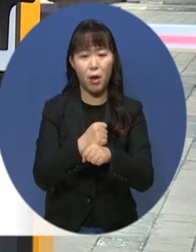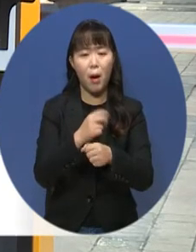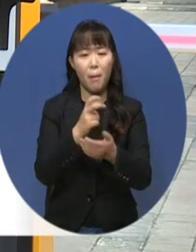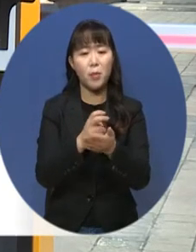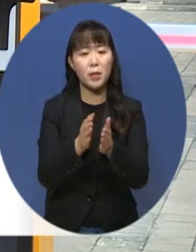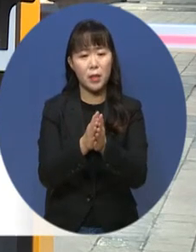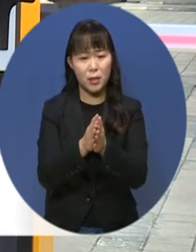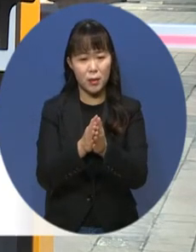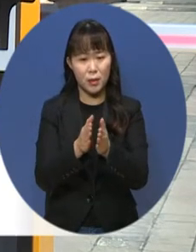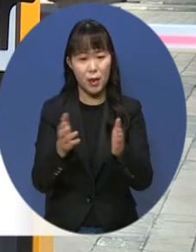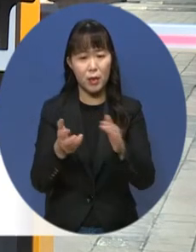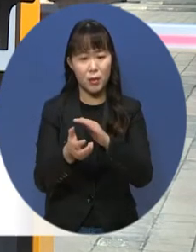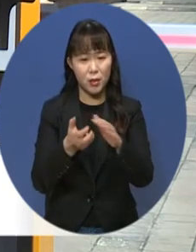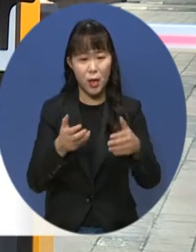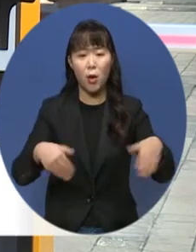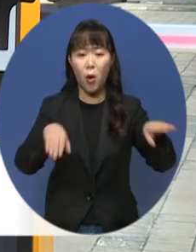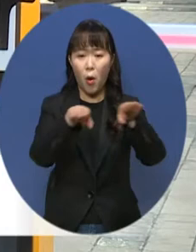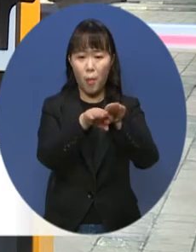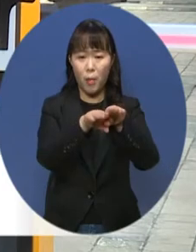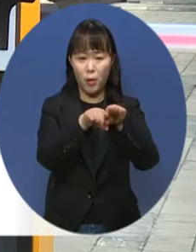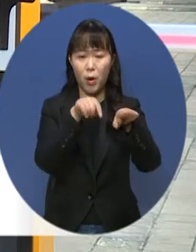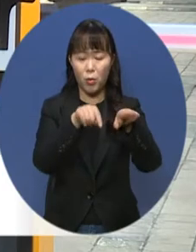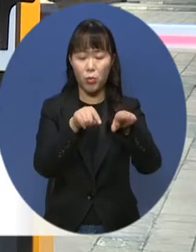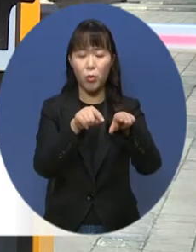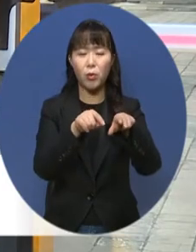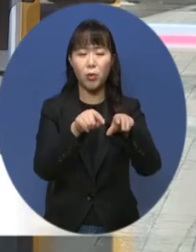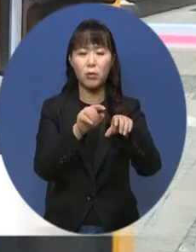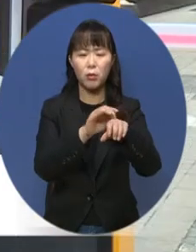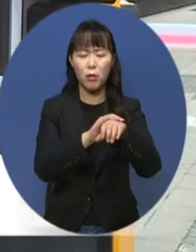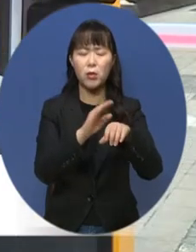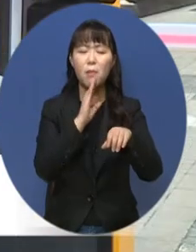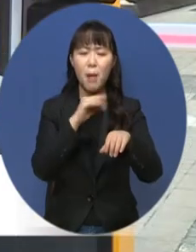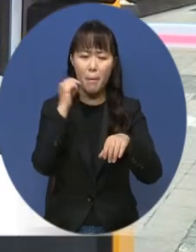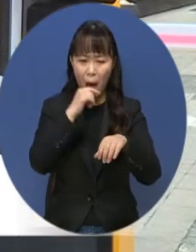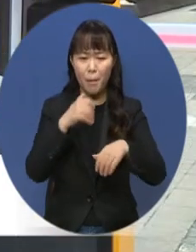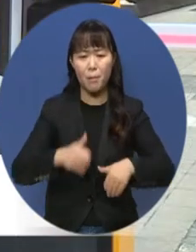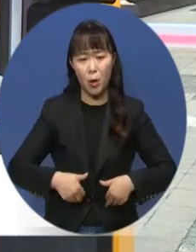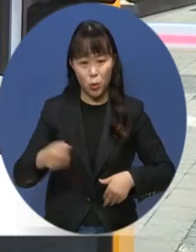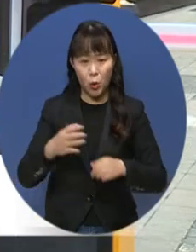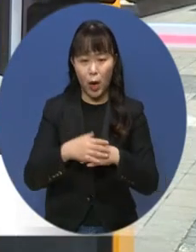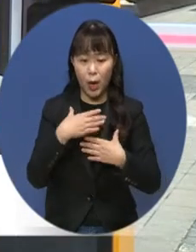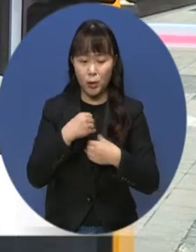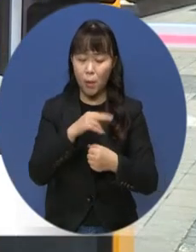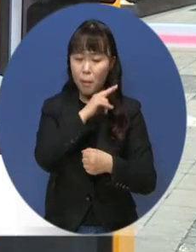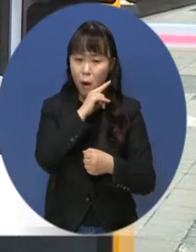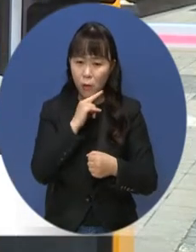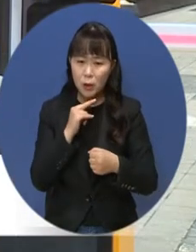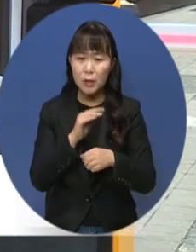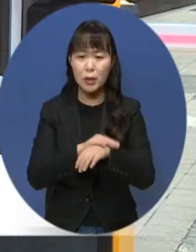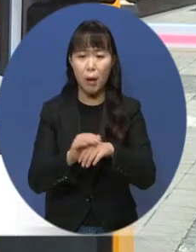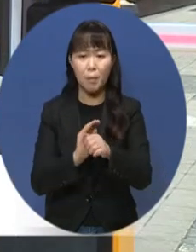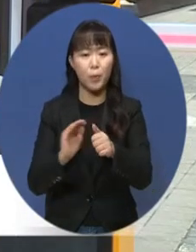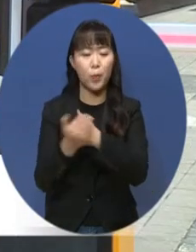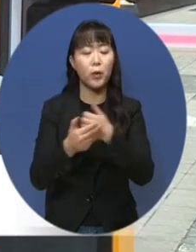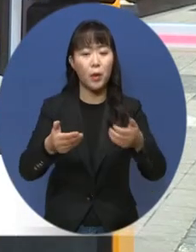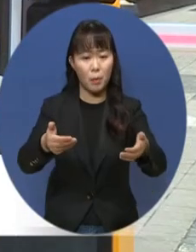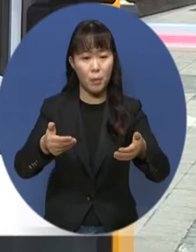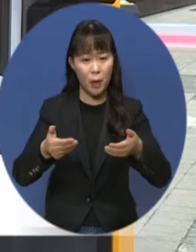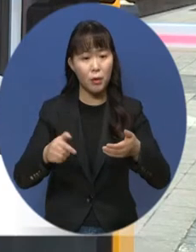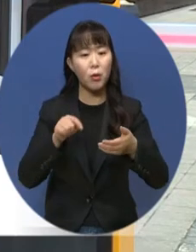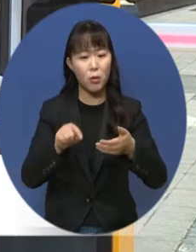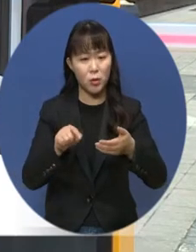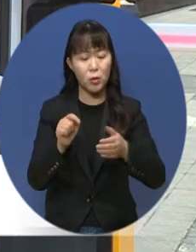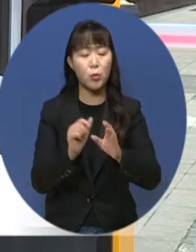후에 번 물에도 강력하게 적용될 수 있고 또 져 안전과 탈리 를 보장받는 부분이